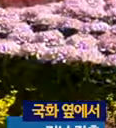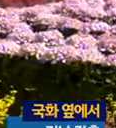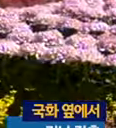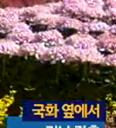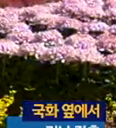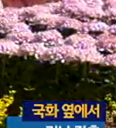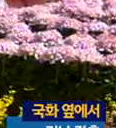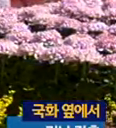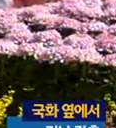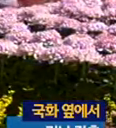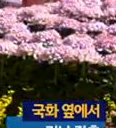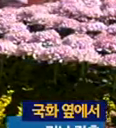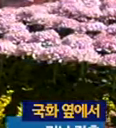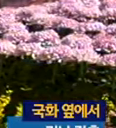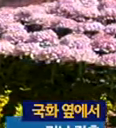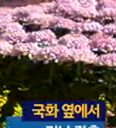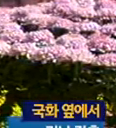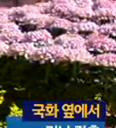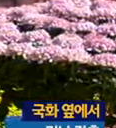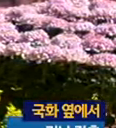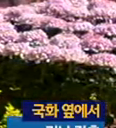으 으